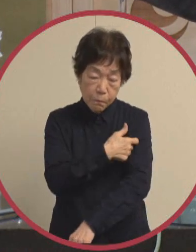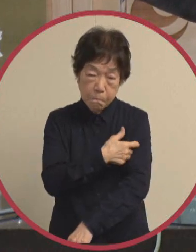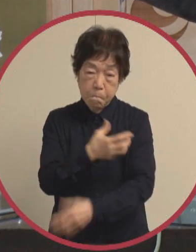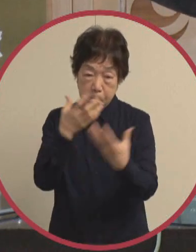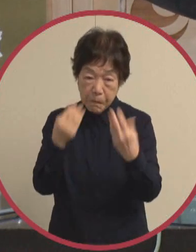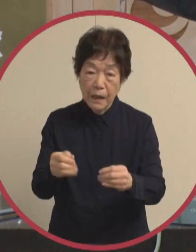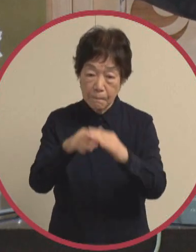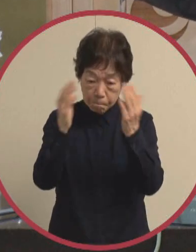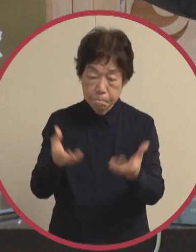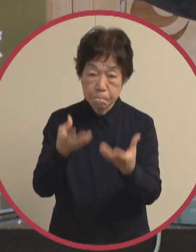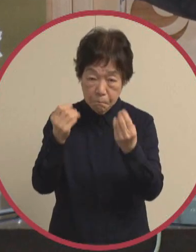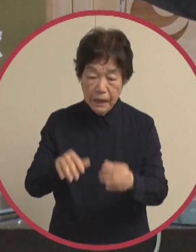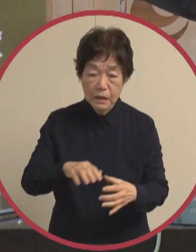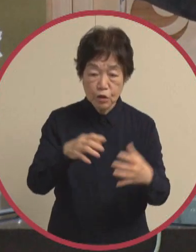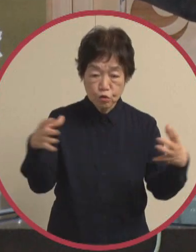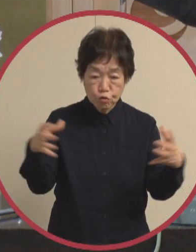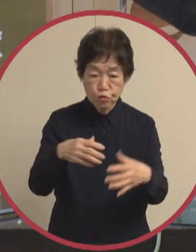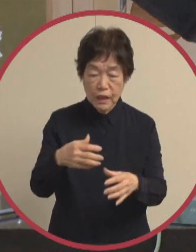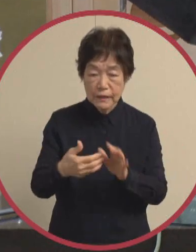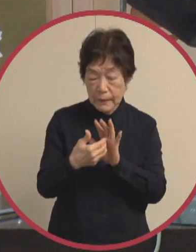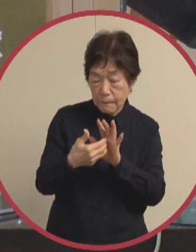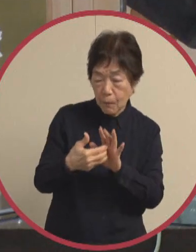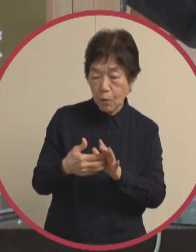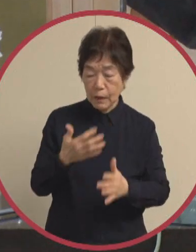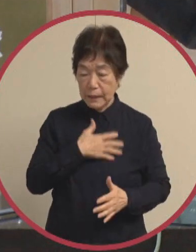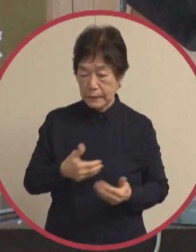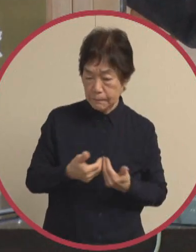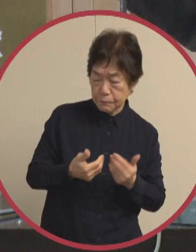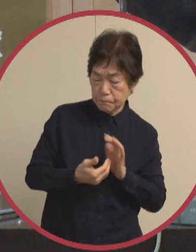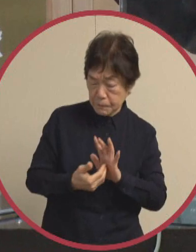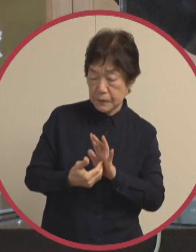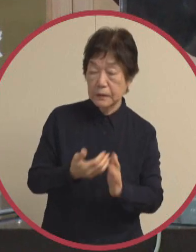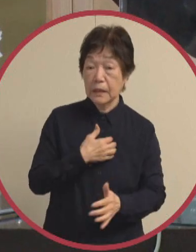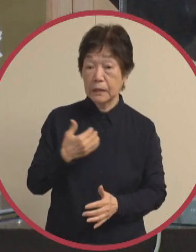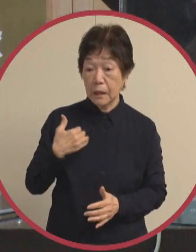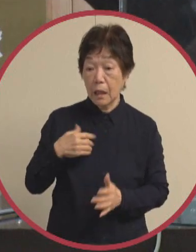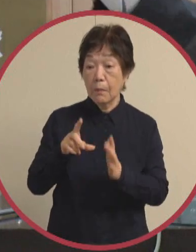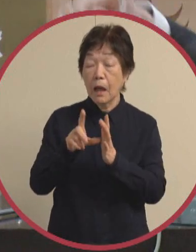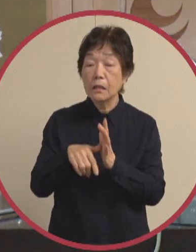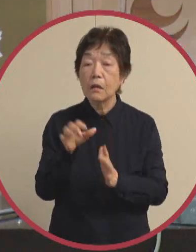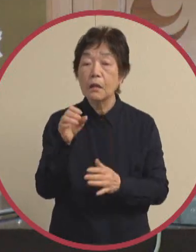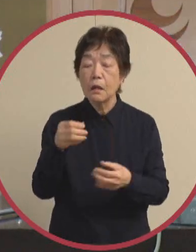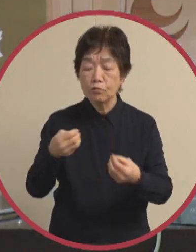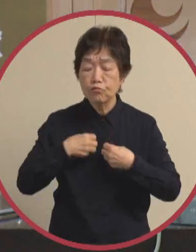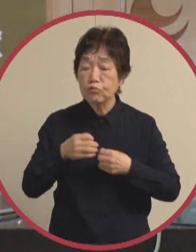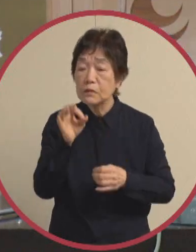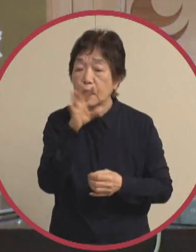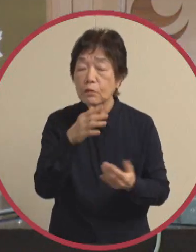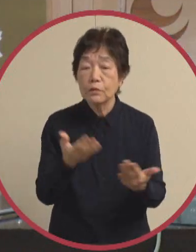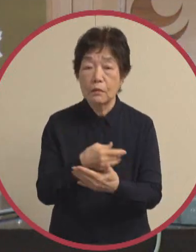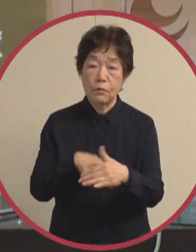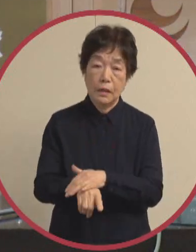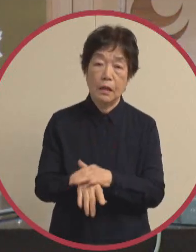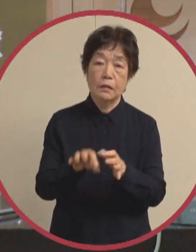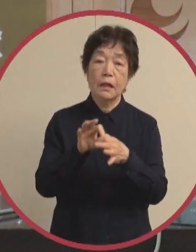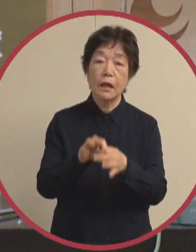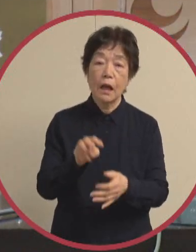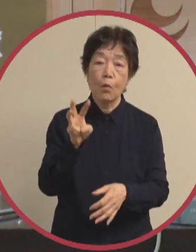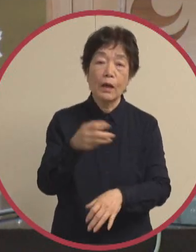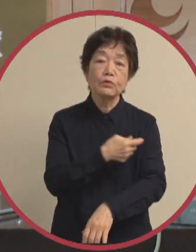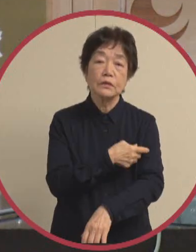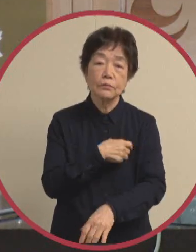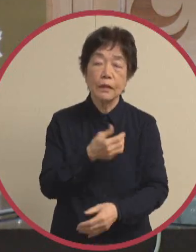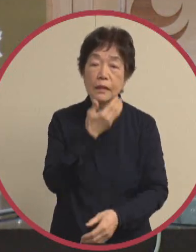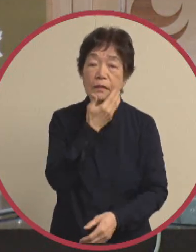持ったらですね、集団免疫が成立したら、まあ、ゼロになるっていう、そういうものになっているので、ワクチンも非常に重要だというふうに思っています